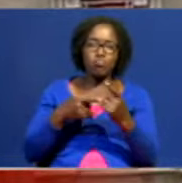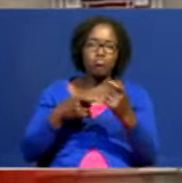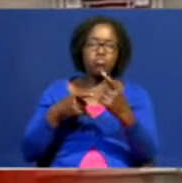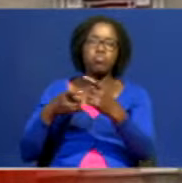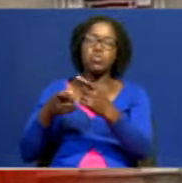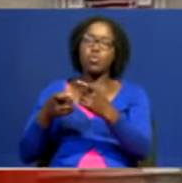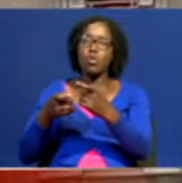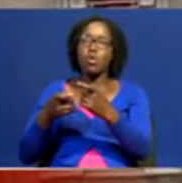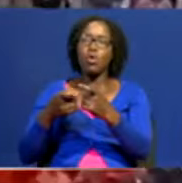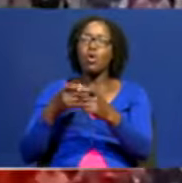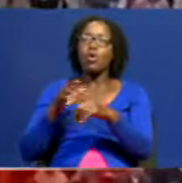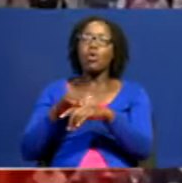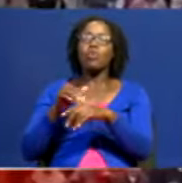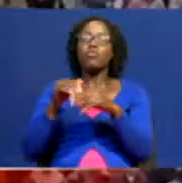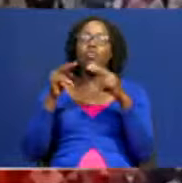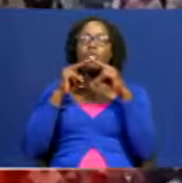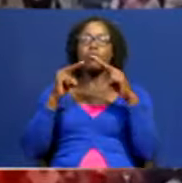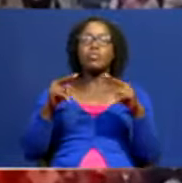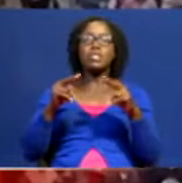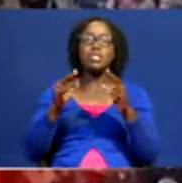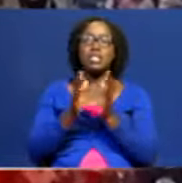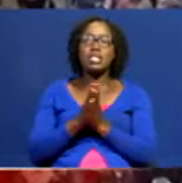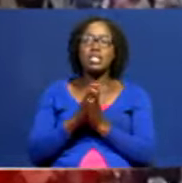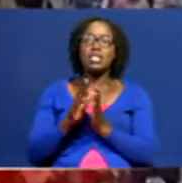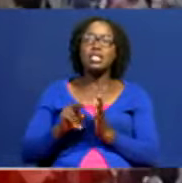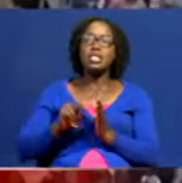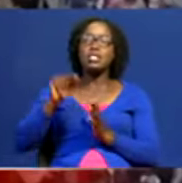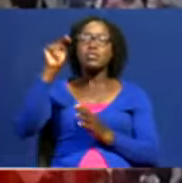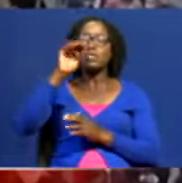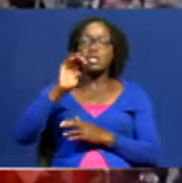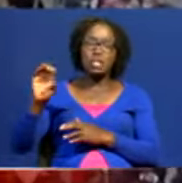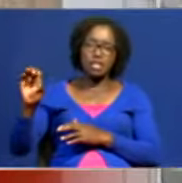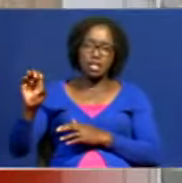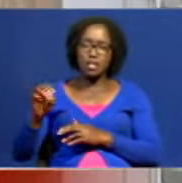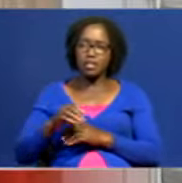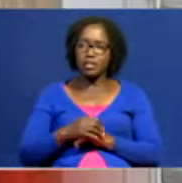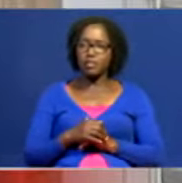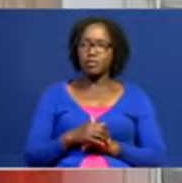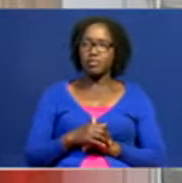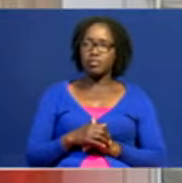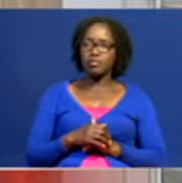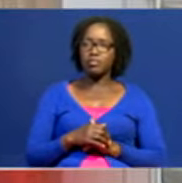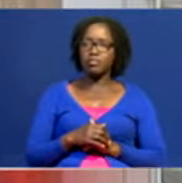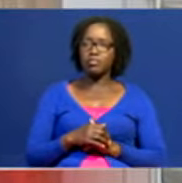Alitoa wito wa amani katika eneo la Mashariki ya Kati. Dorin Arange, Darubini.